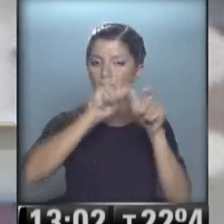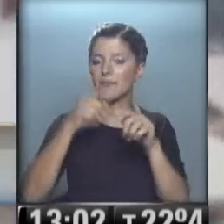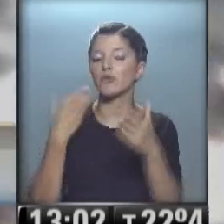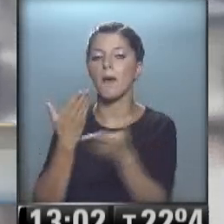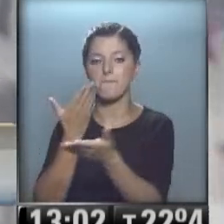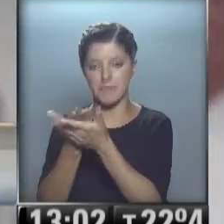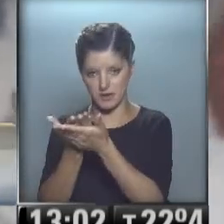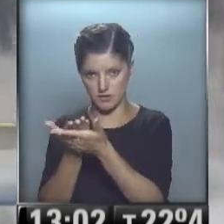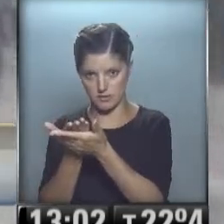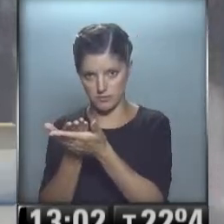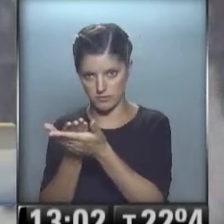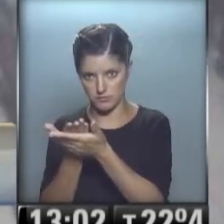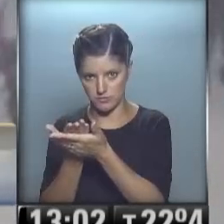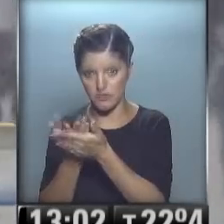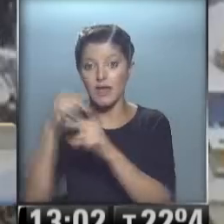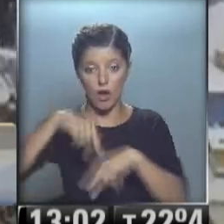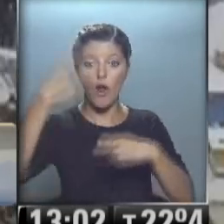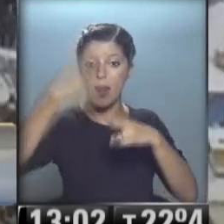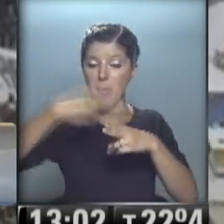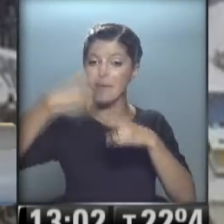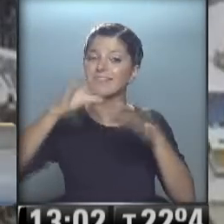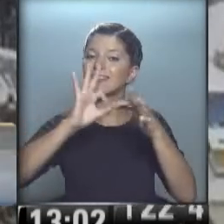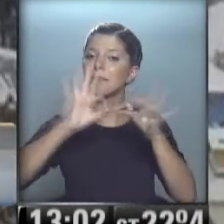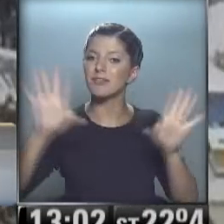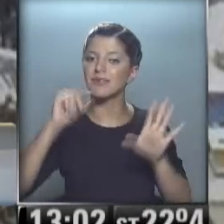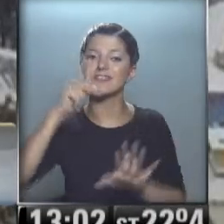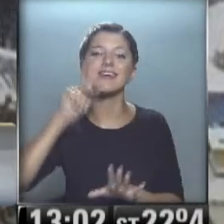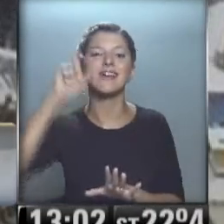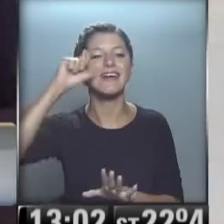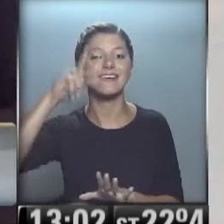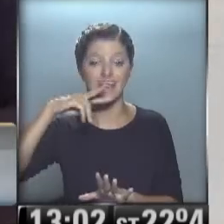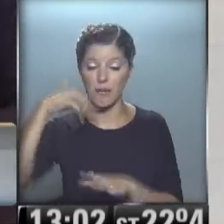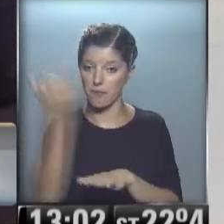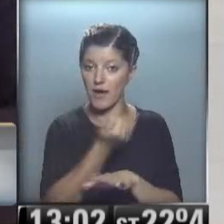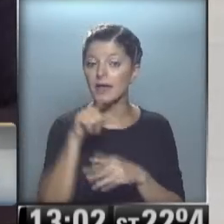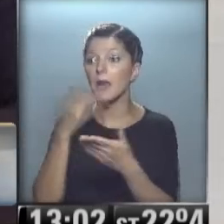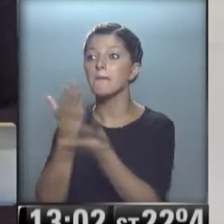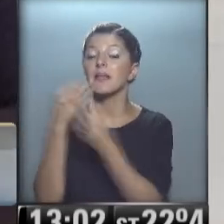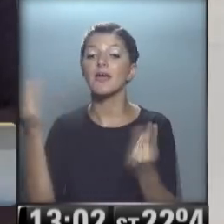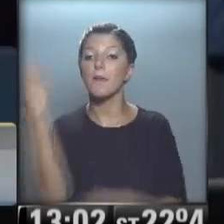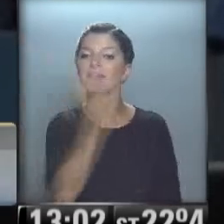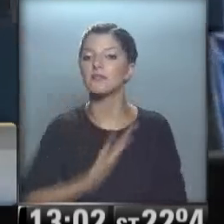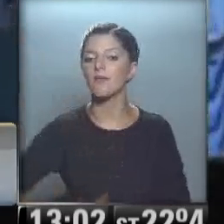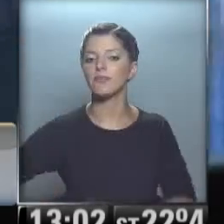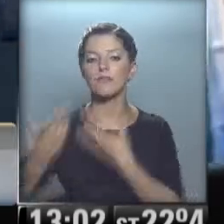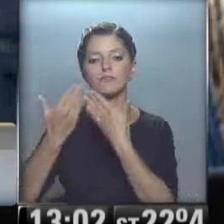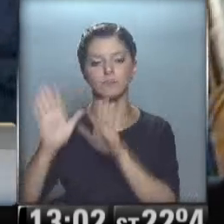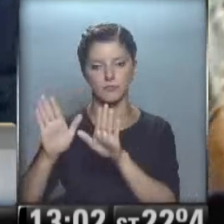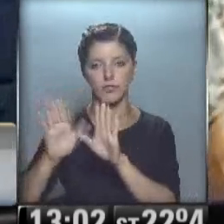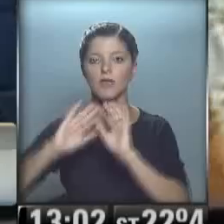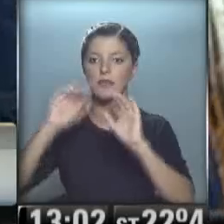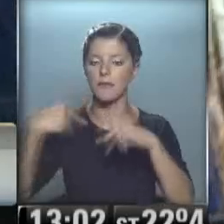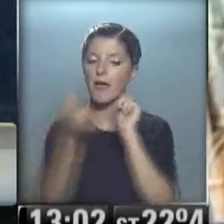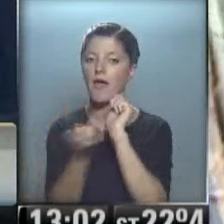Asamblea Permanente instalada en la Plaza de la Independencia de Kiev y que exigen la renuncia del presidente y reformas